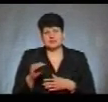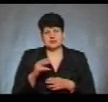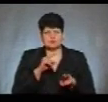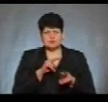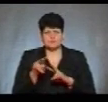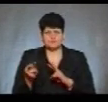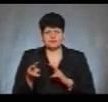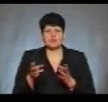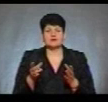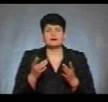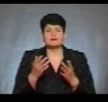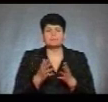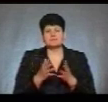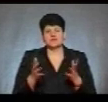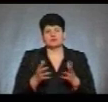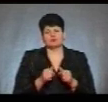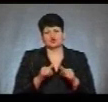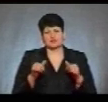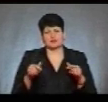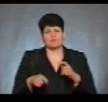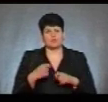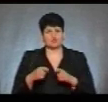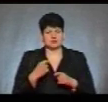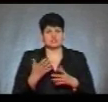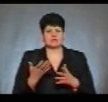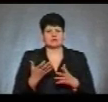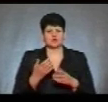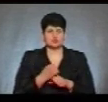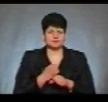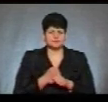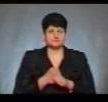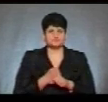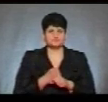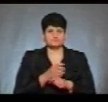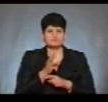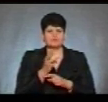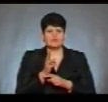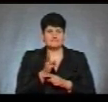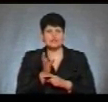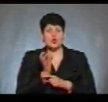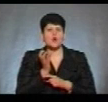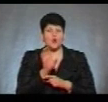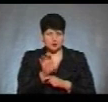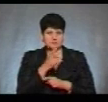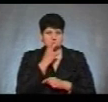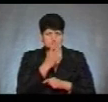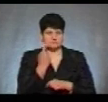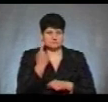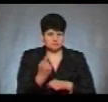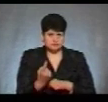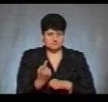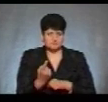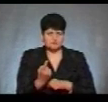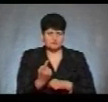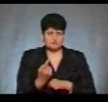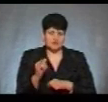Стосовно найбільш поширених порушень, громадська мережа «Опора» зробила такі відповідні відеоролики. Я пропоную зараз один із них переглянути.